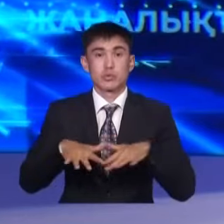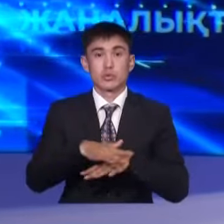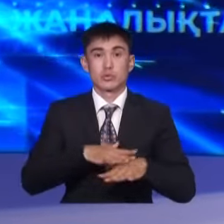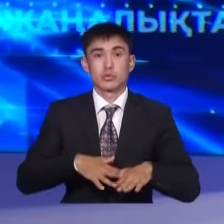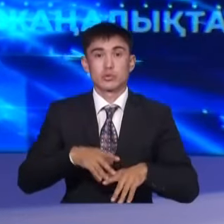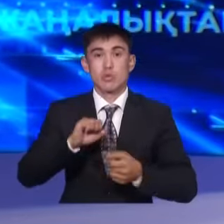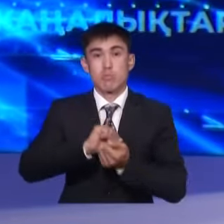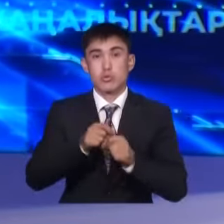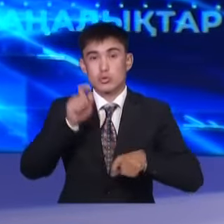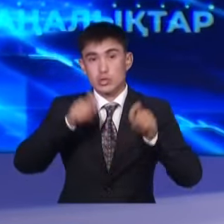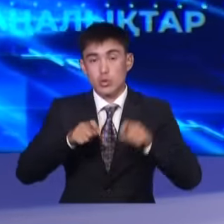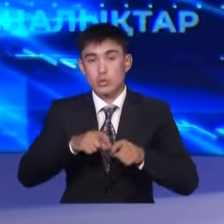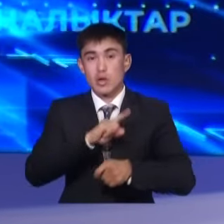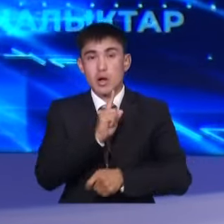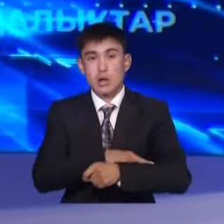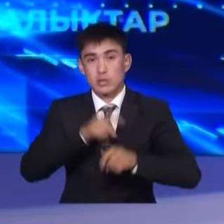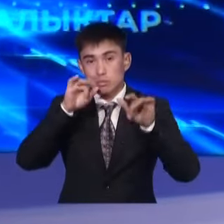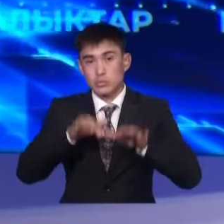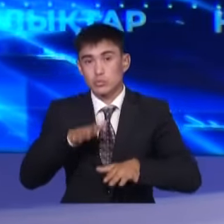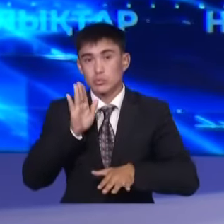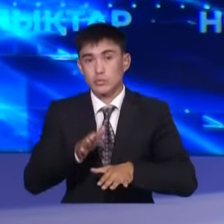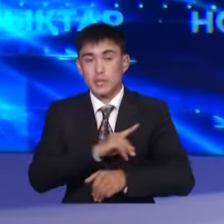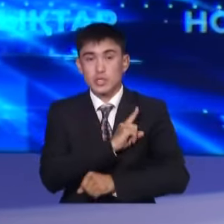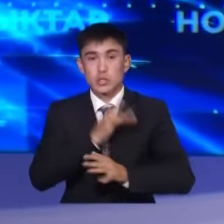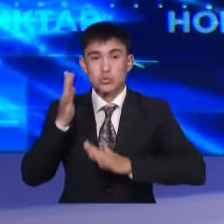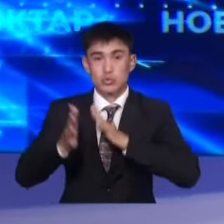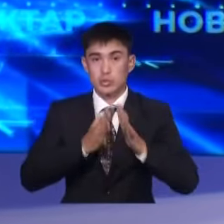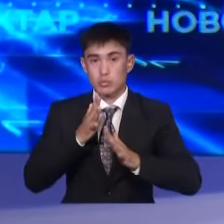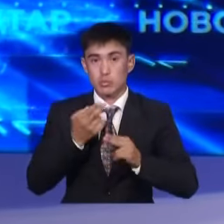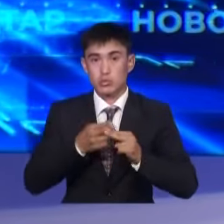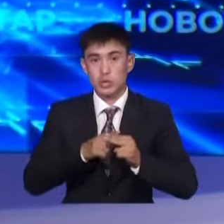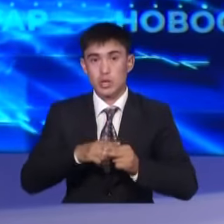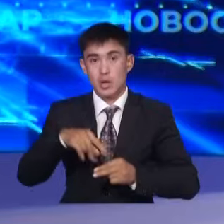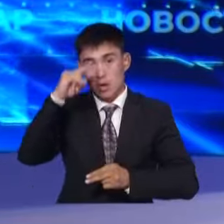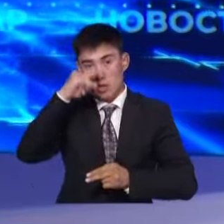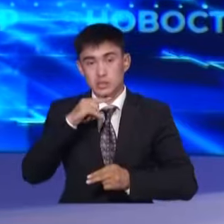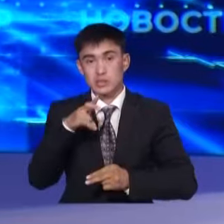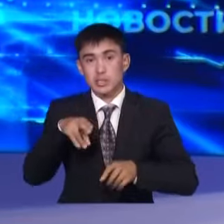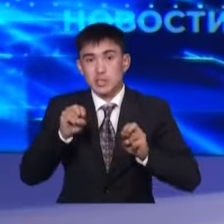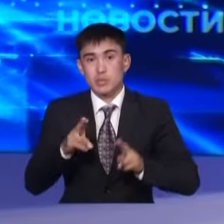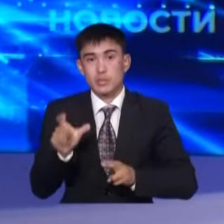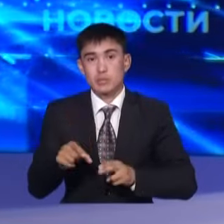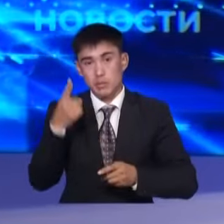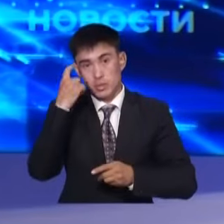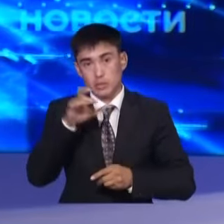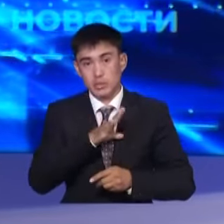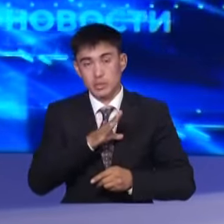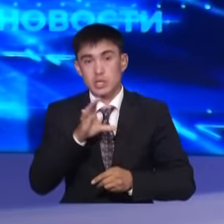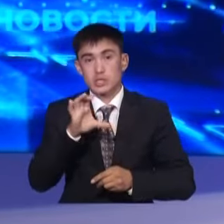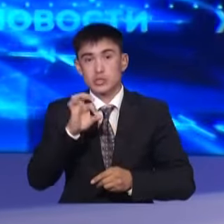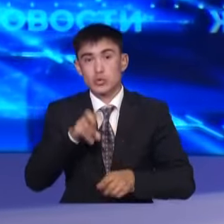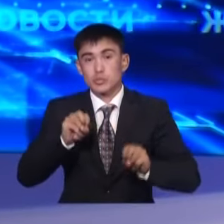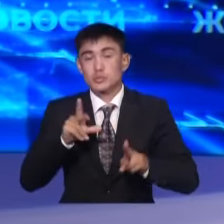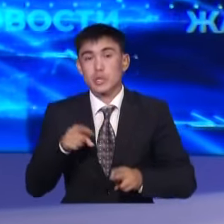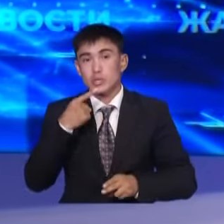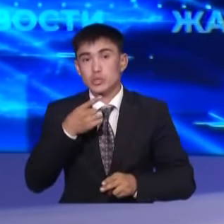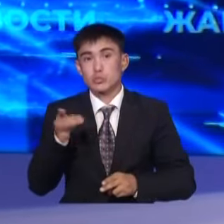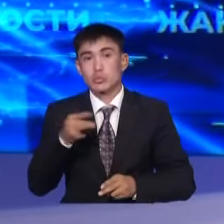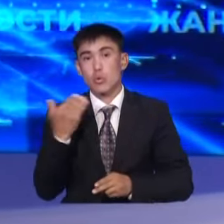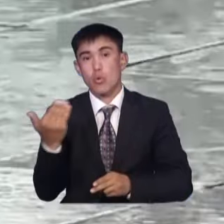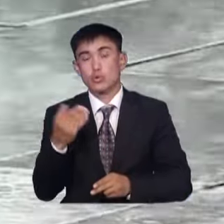өңірінде бұршақ жауып, қатты нөсер болады. Жел күшейеді. Бұл туралы Қазгидромет мамандары хабарлады. Синоптиктердің айтуынша,